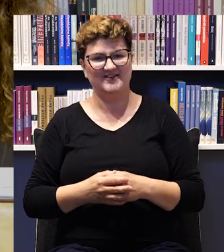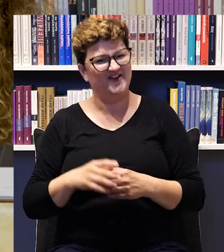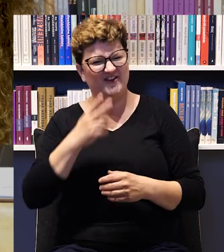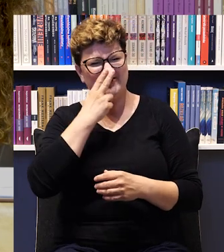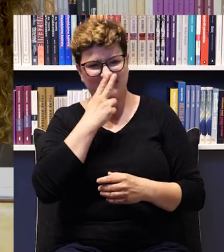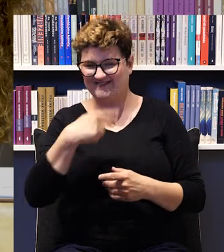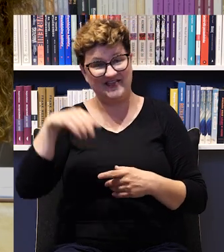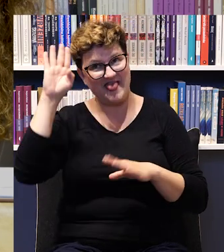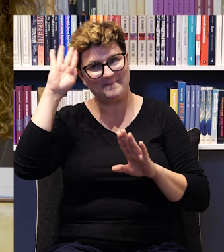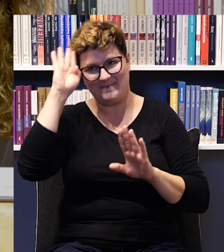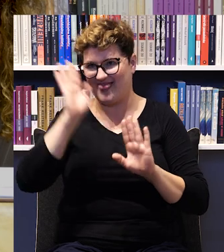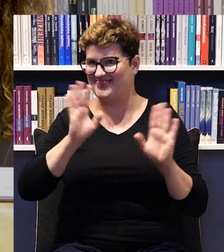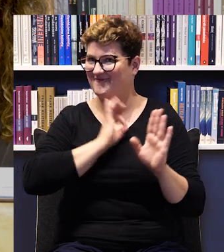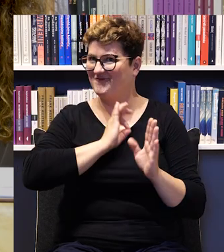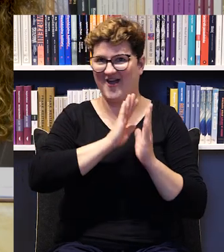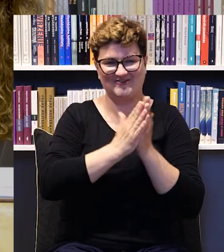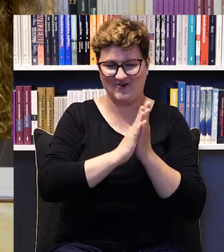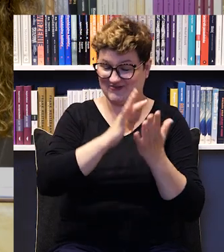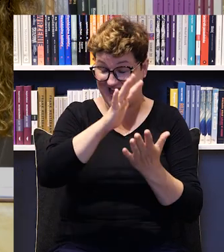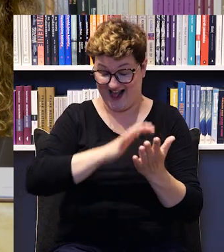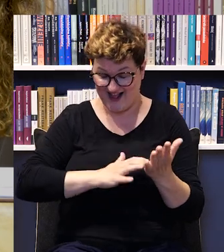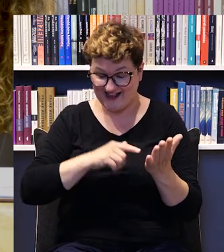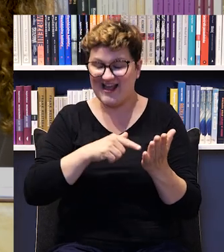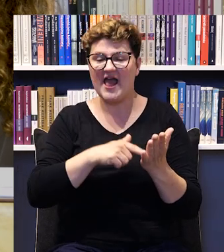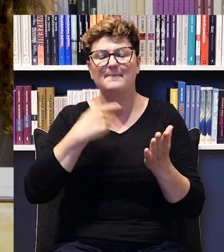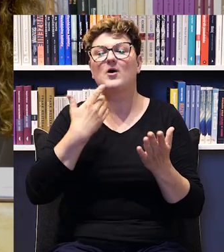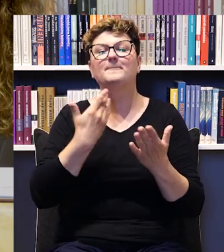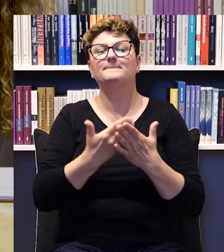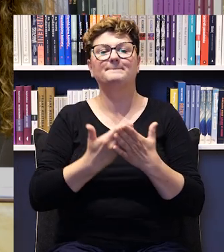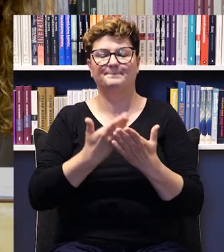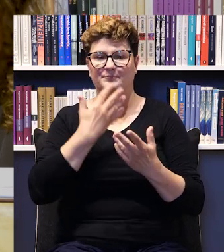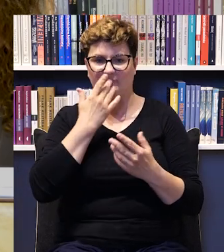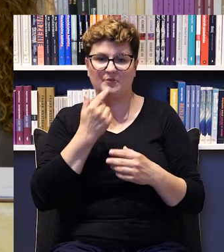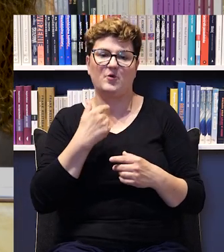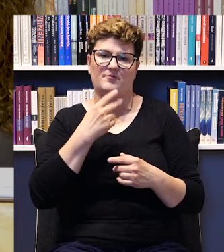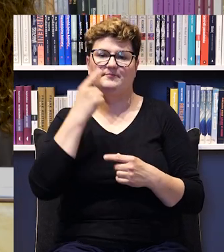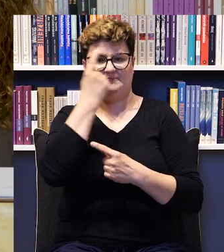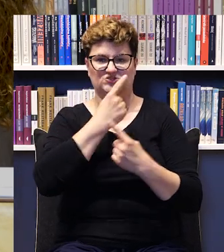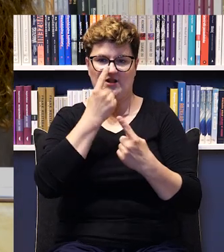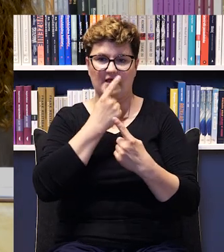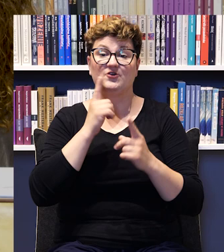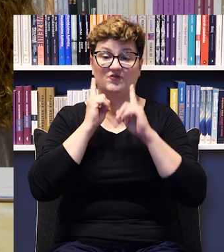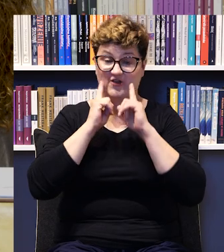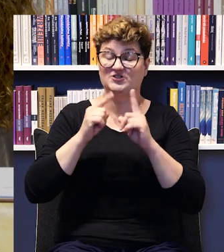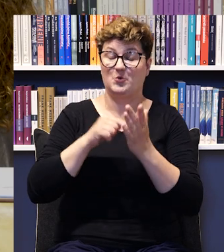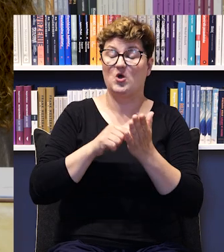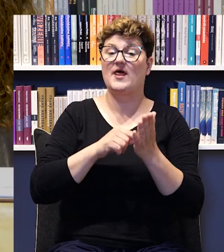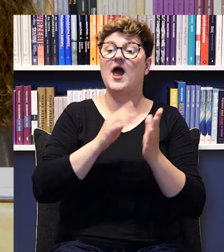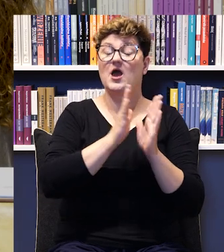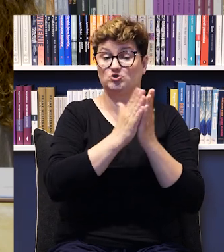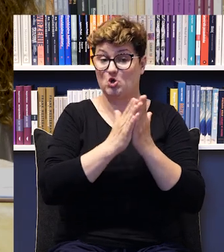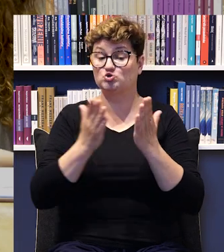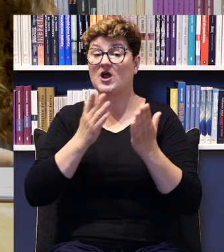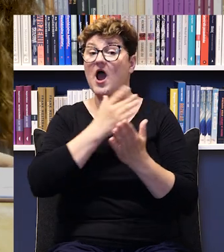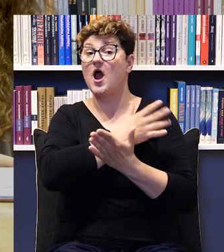czyli totalnie nie pamiętam z tego, ale nie, bo myślę o tym, że no właśnie, że ta książka się kończy w tym